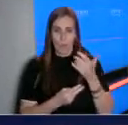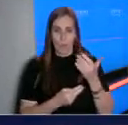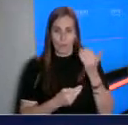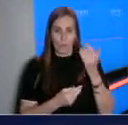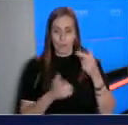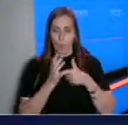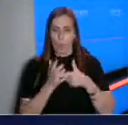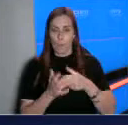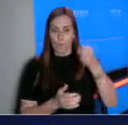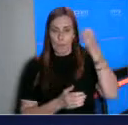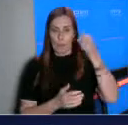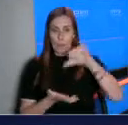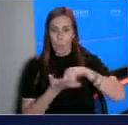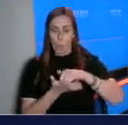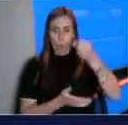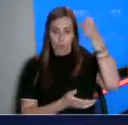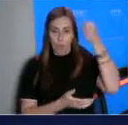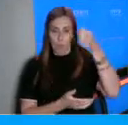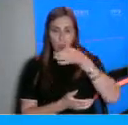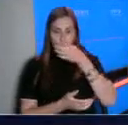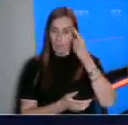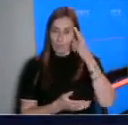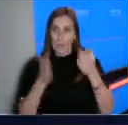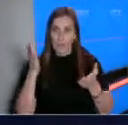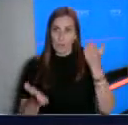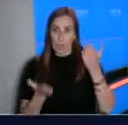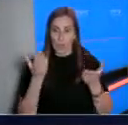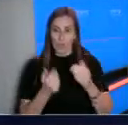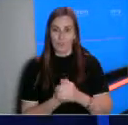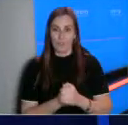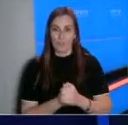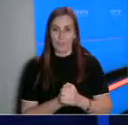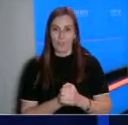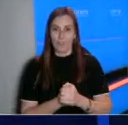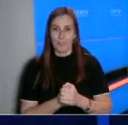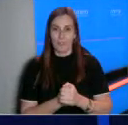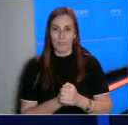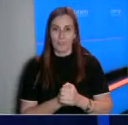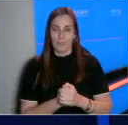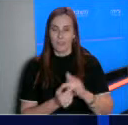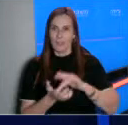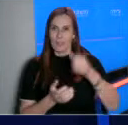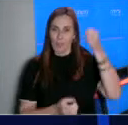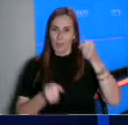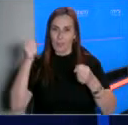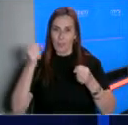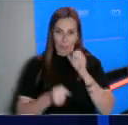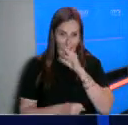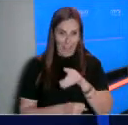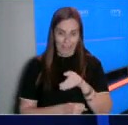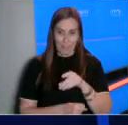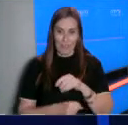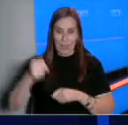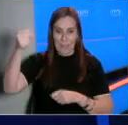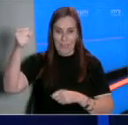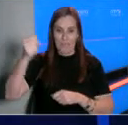את הלפיד. רוצים לנחש? אני... איך עומדת? רוצים שאני אגלה לכם?